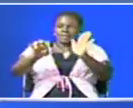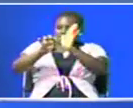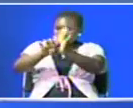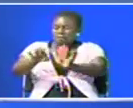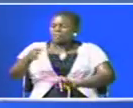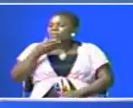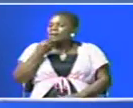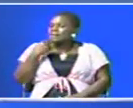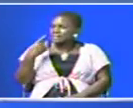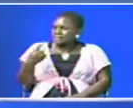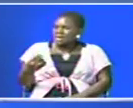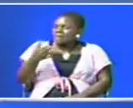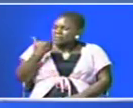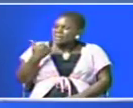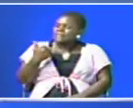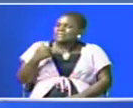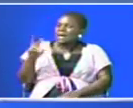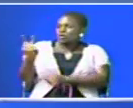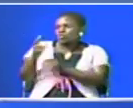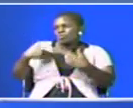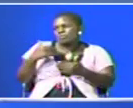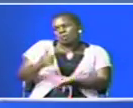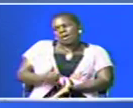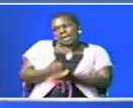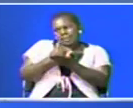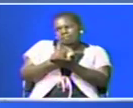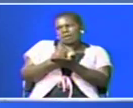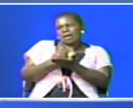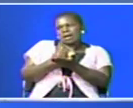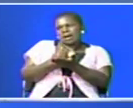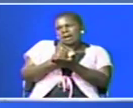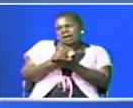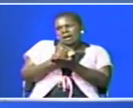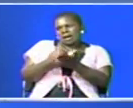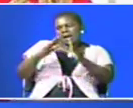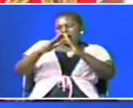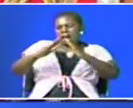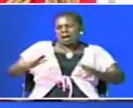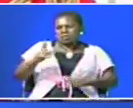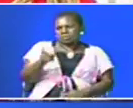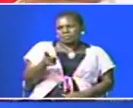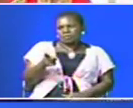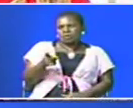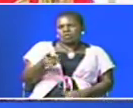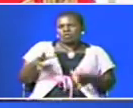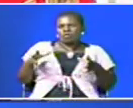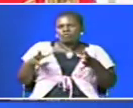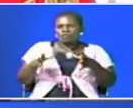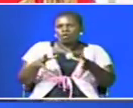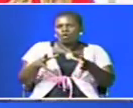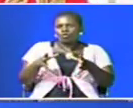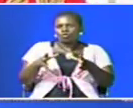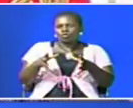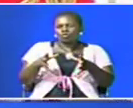babu alivyosema, angetafuta watu akasema kabisa, jamani nyumba ya huyu, tena vile wanavyosema alilazimishwa kufunga